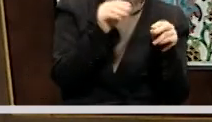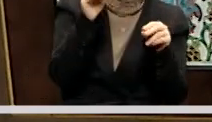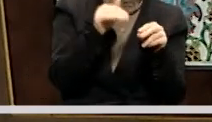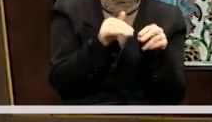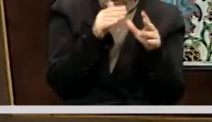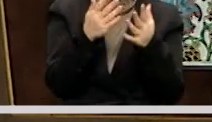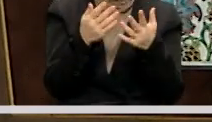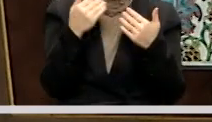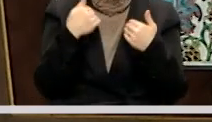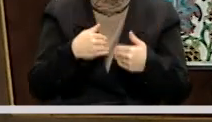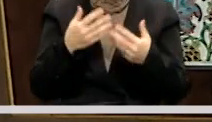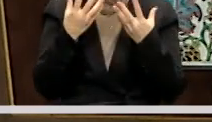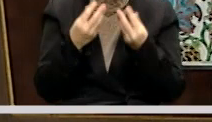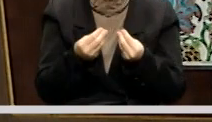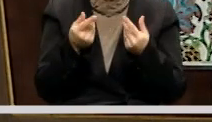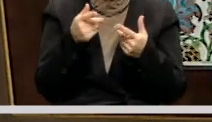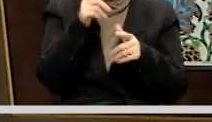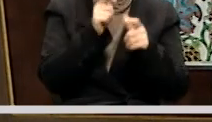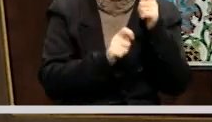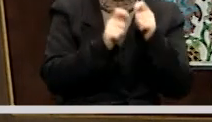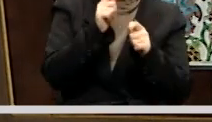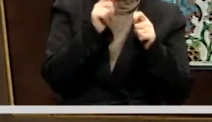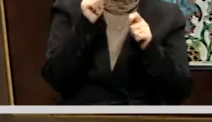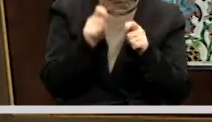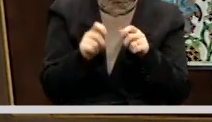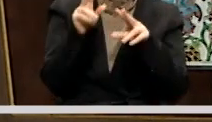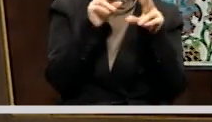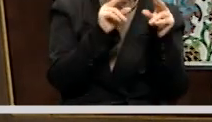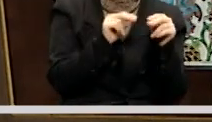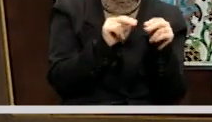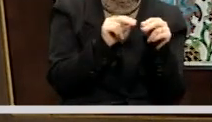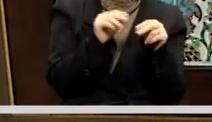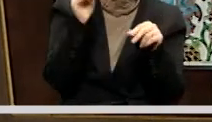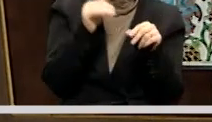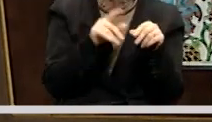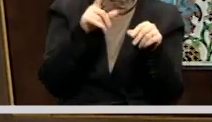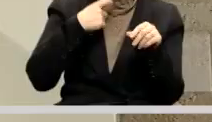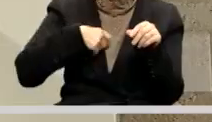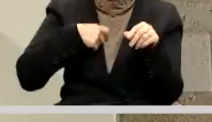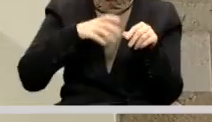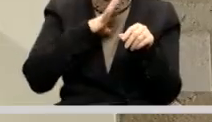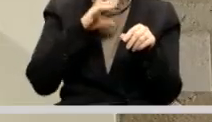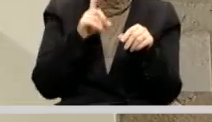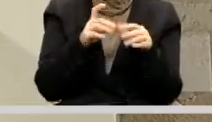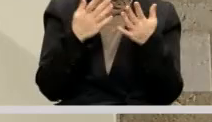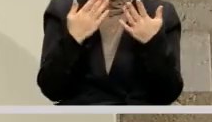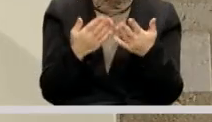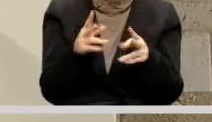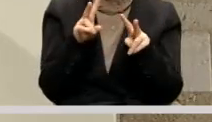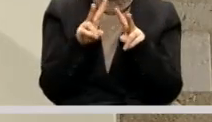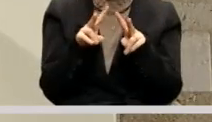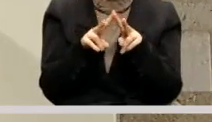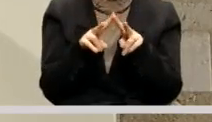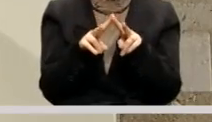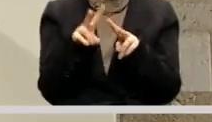olarak hani ve benzeri. Sütün gerçekten böyle uykuyla ilişkilenen, uykuyu getiren bir özelliği var mı? Tabii melatonini uyarıcı bir